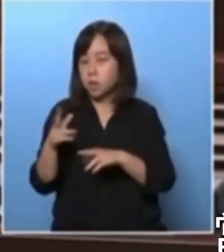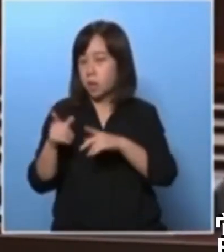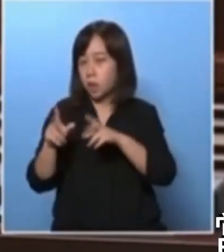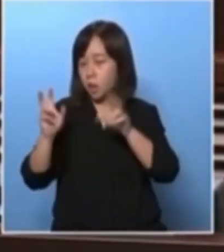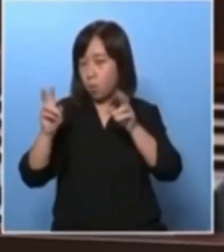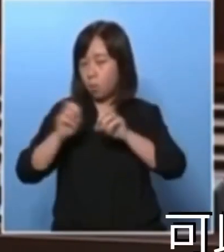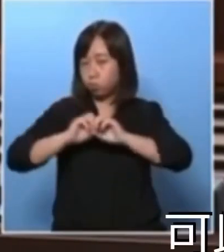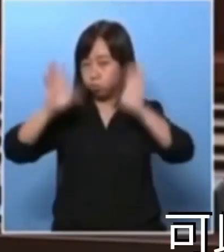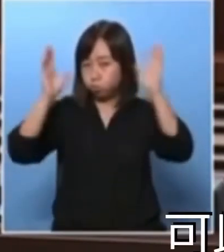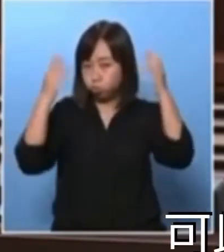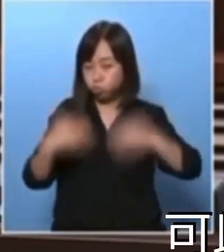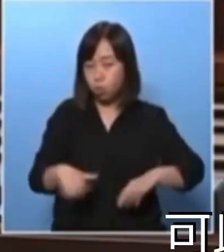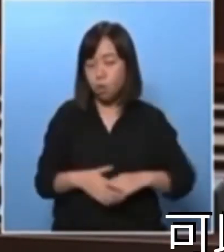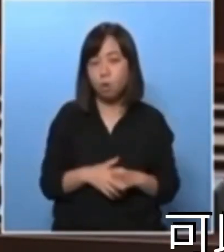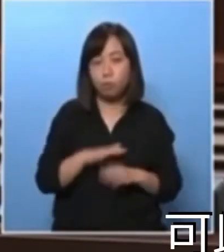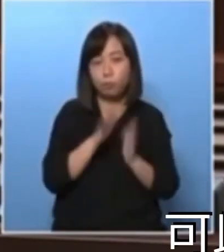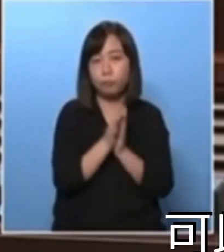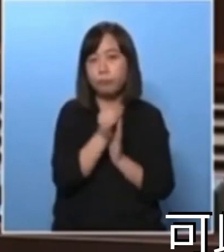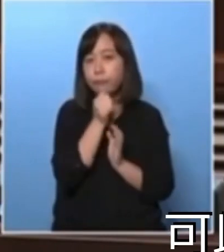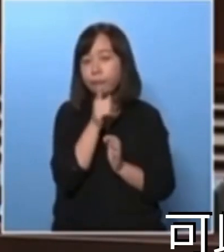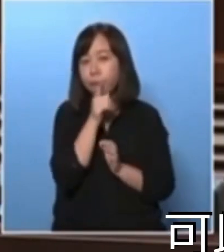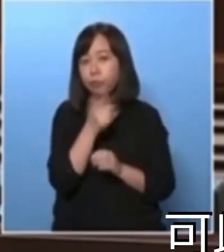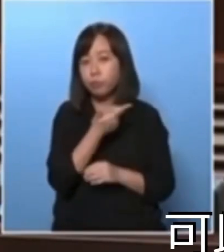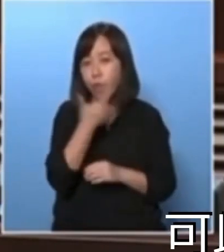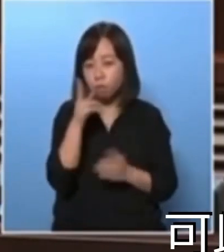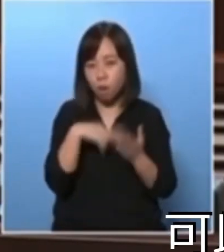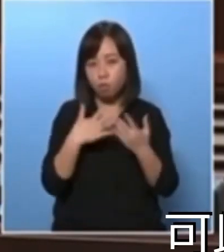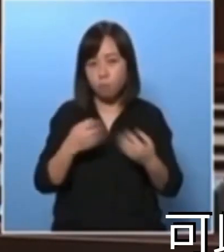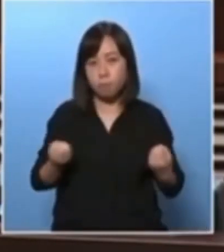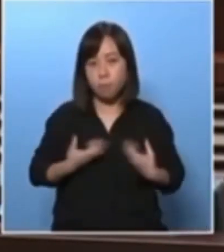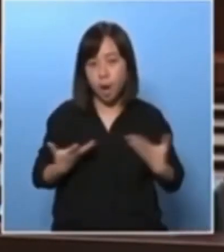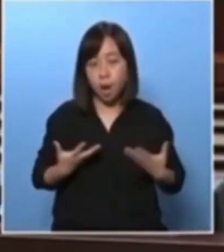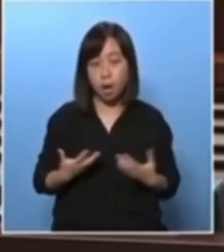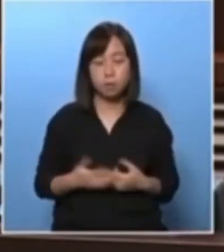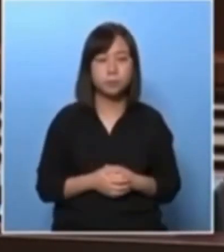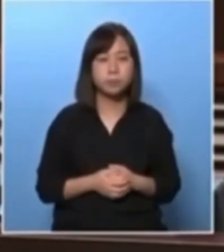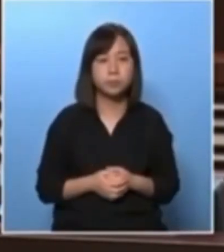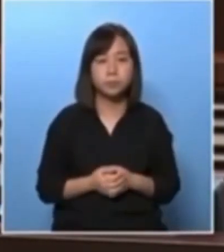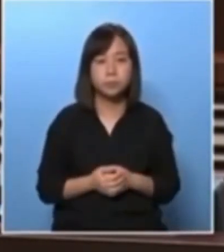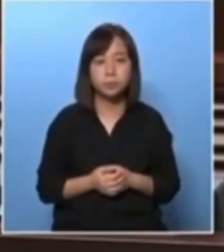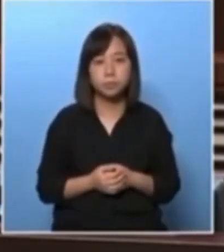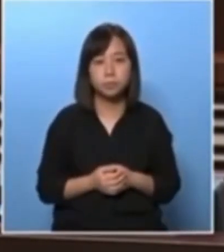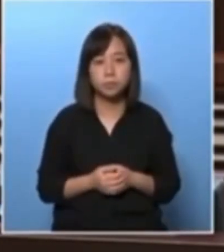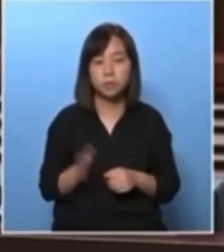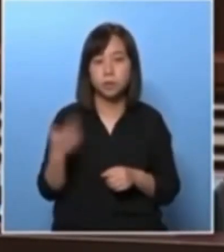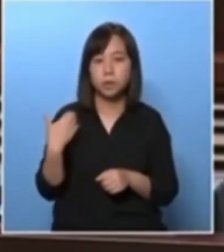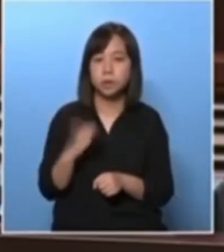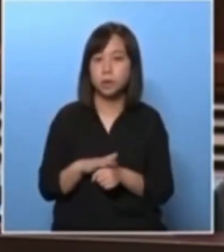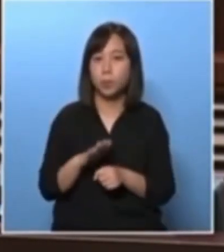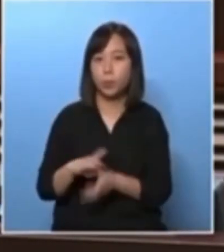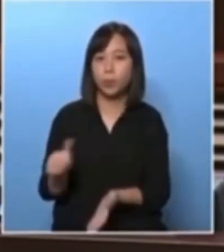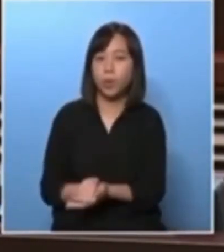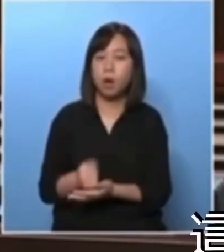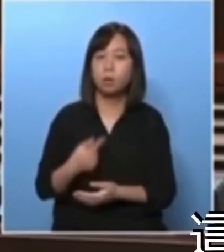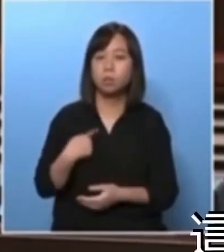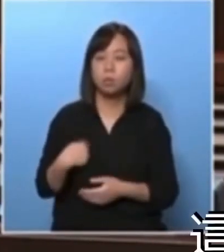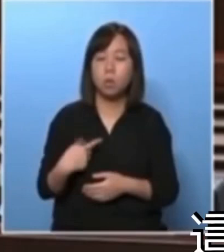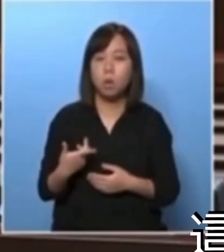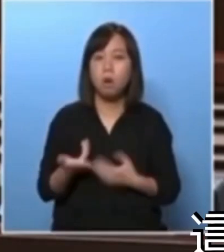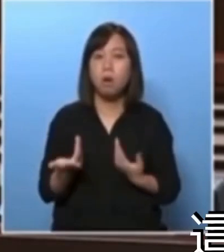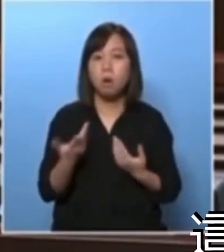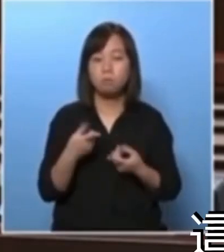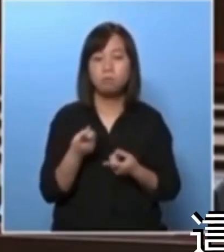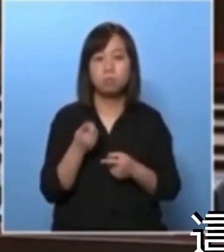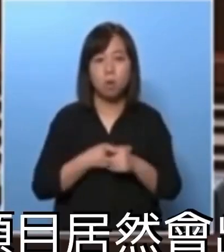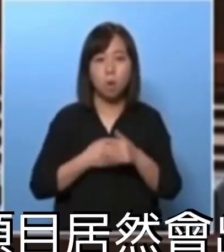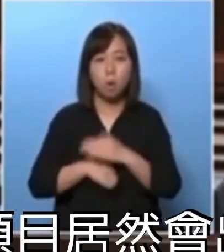咗嚟咧，你谂下嗰啲家长，我哋几多人睇完系几咁嬲咧？嗱，当日嘅日本侵华嘅历史咁样去伤害我